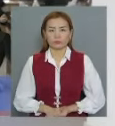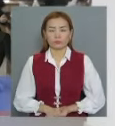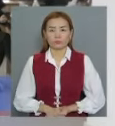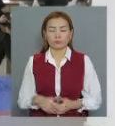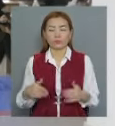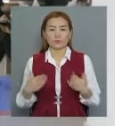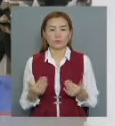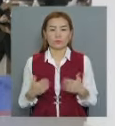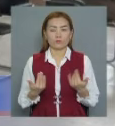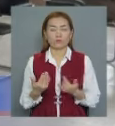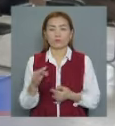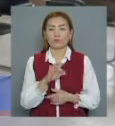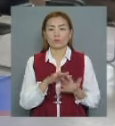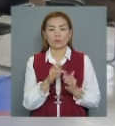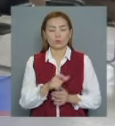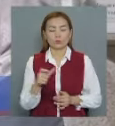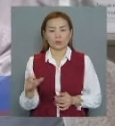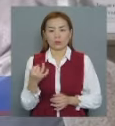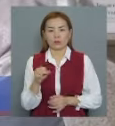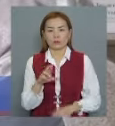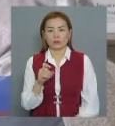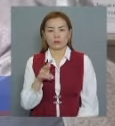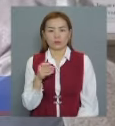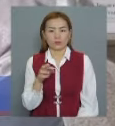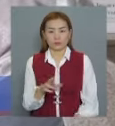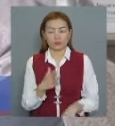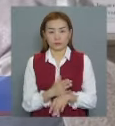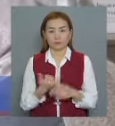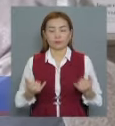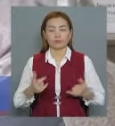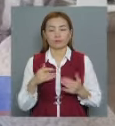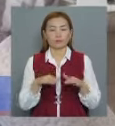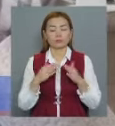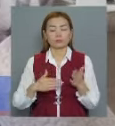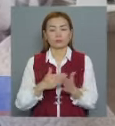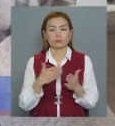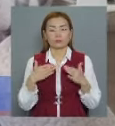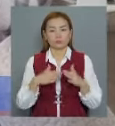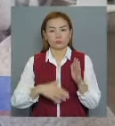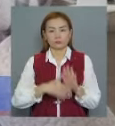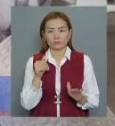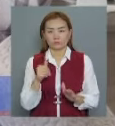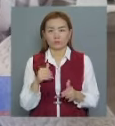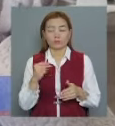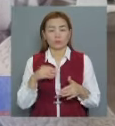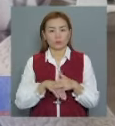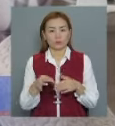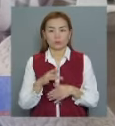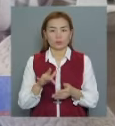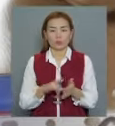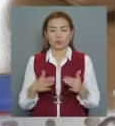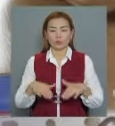Құқықтық көмек алуға келген ауыл тұрғындарының арасында Аясафия Қалиева да бар. Ол тұрғын үй алу үшін қажетті депозитті толықтырып, облыс